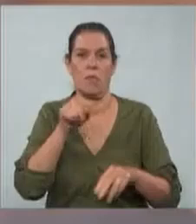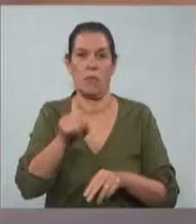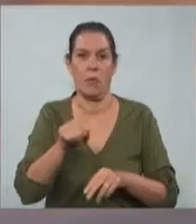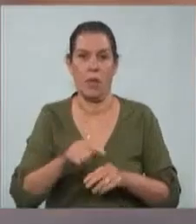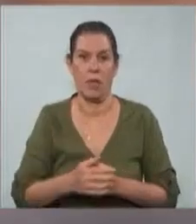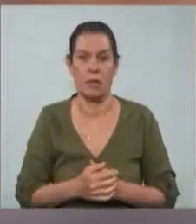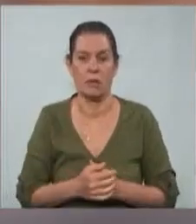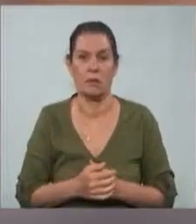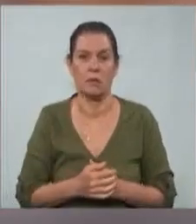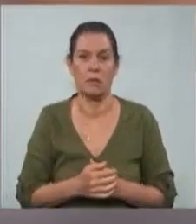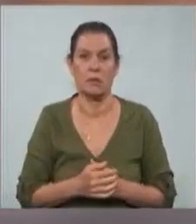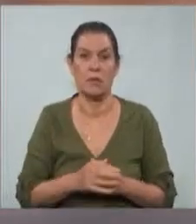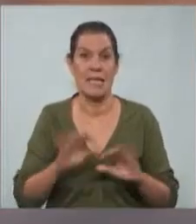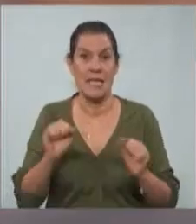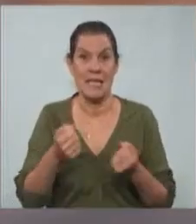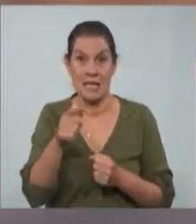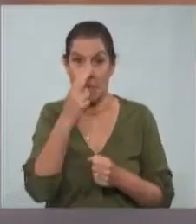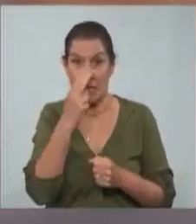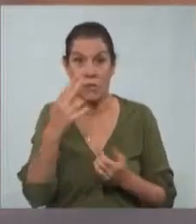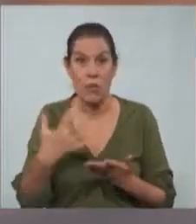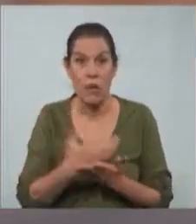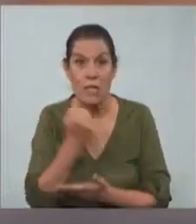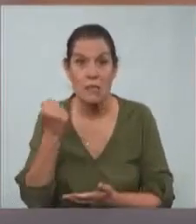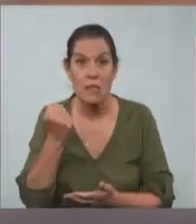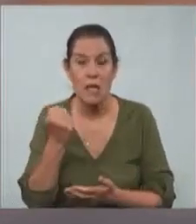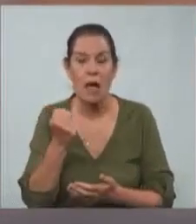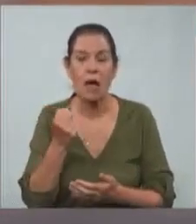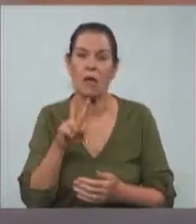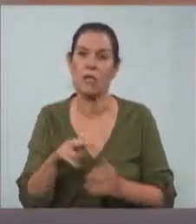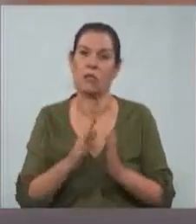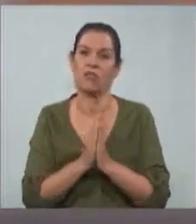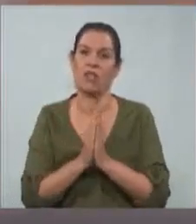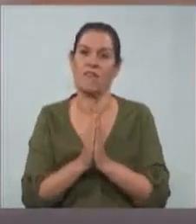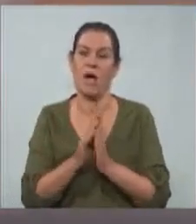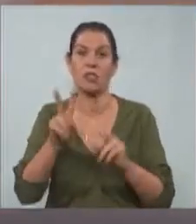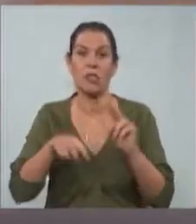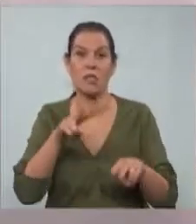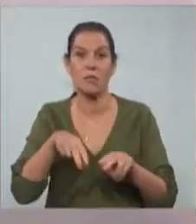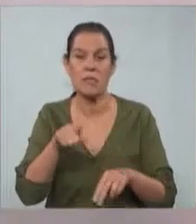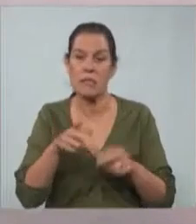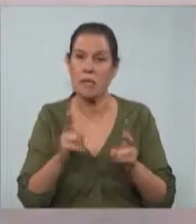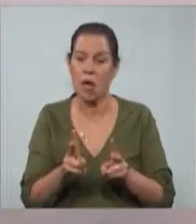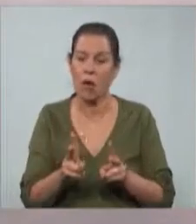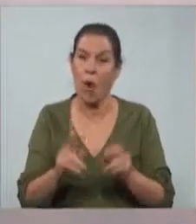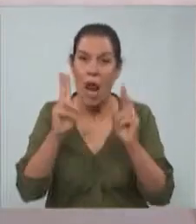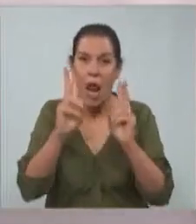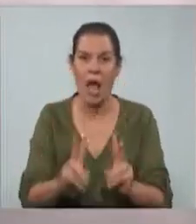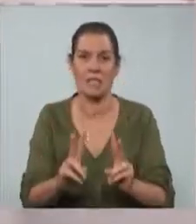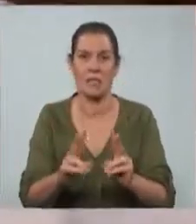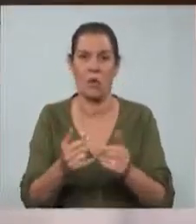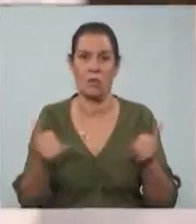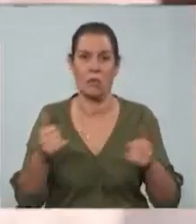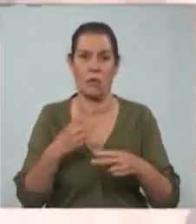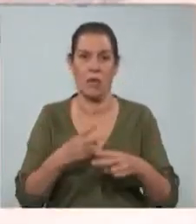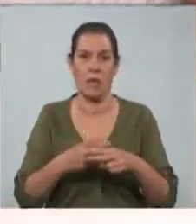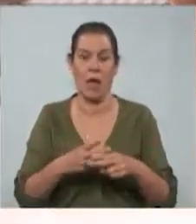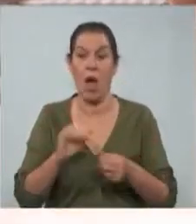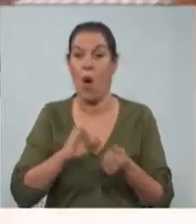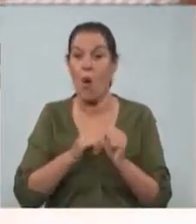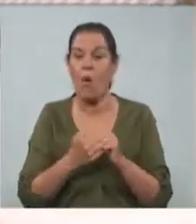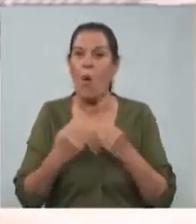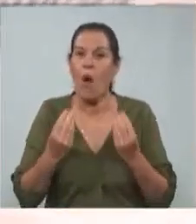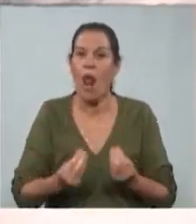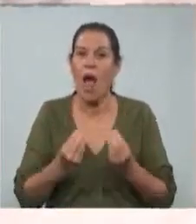אם הניסוי יצליח, התקווה היא שהטיפול החדש יוכל לעצור את התפתחות המחלה או לפחות להאט את קצב ההתקדמות שלה אצל מי